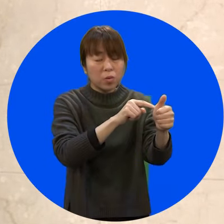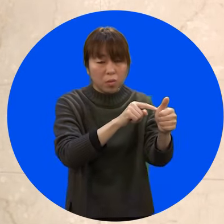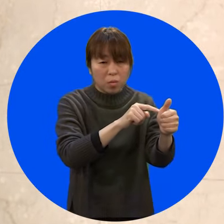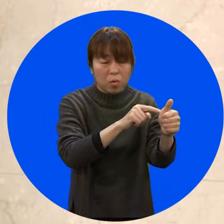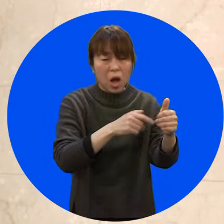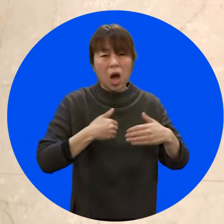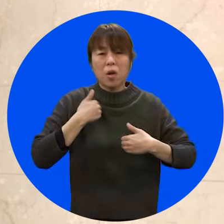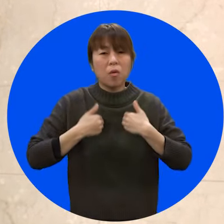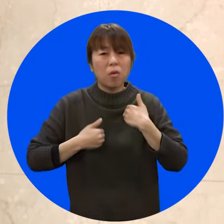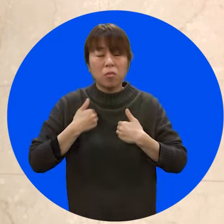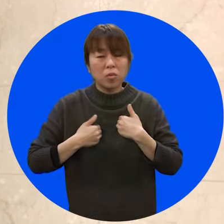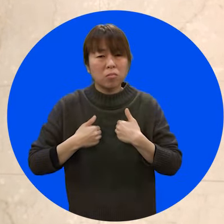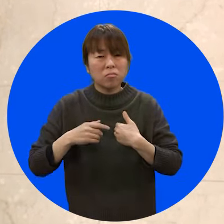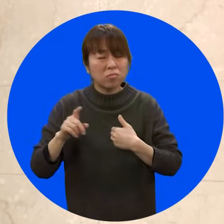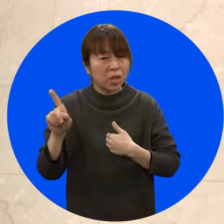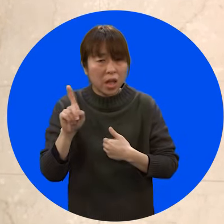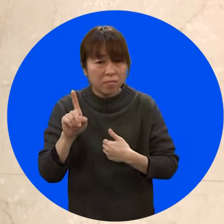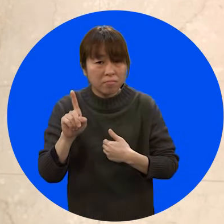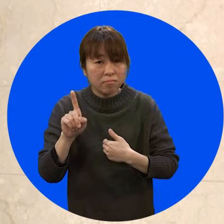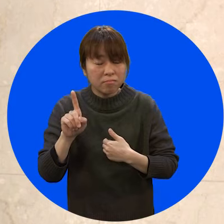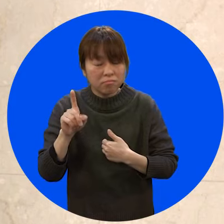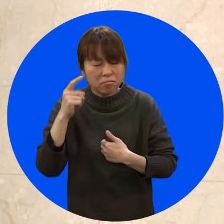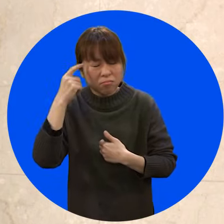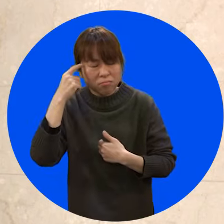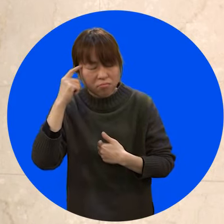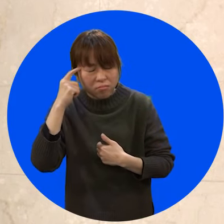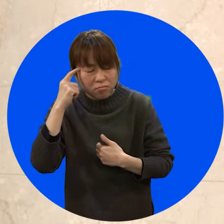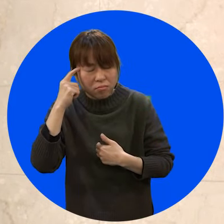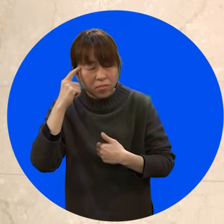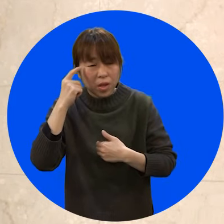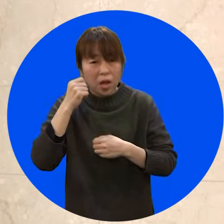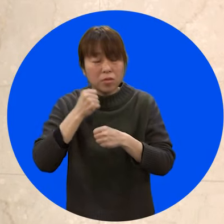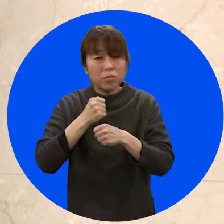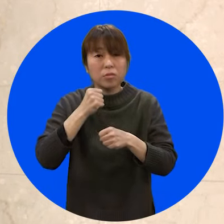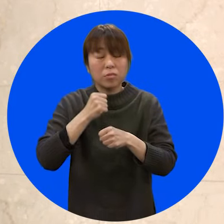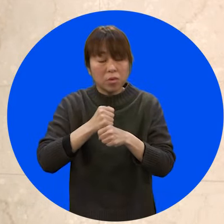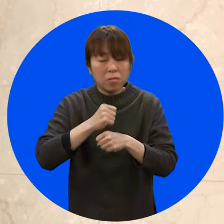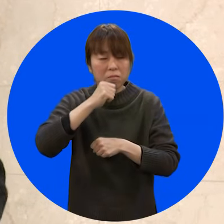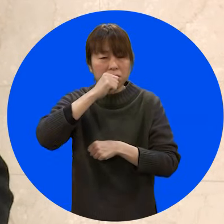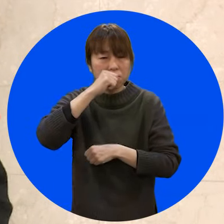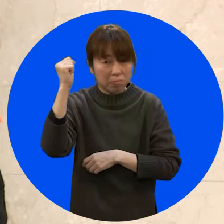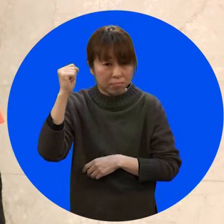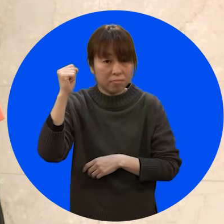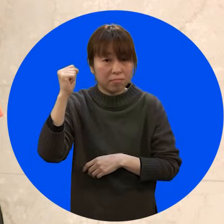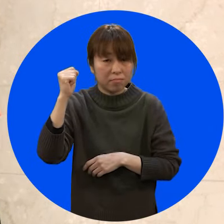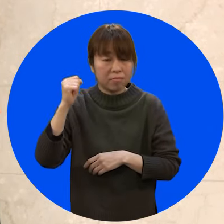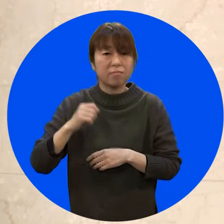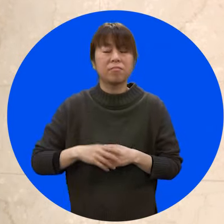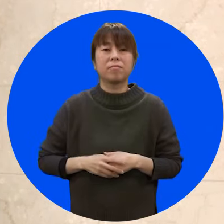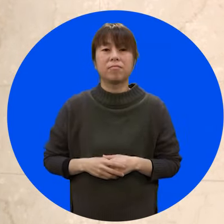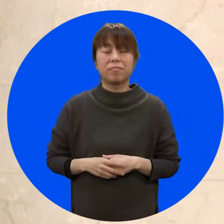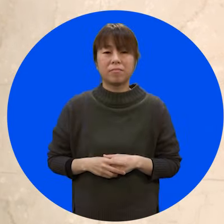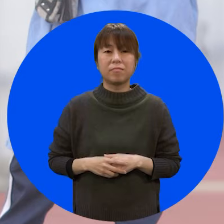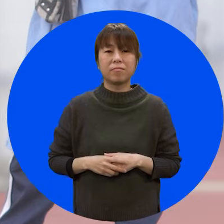い、この人にはこうやったら喜んでもらえるんじゃないかっていうぐらいでやるとやっぱりいいものはできると思いますね、